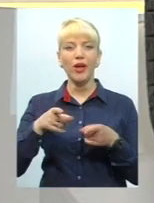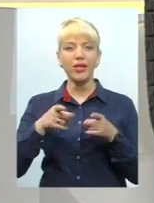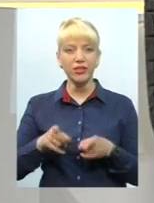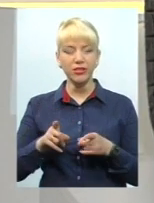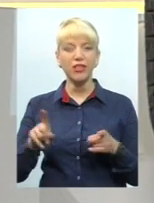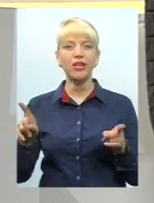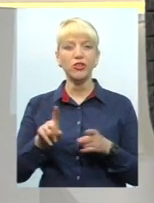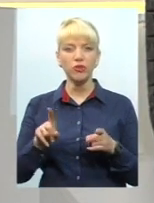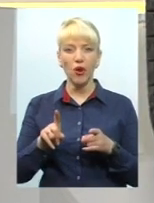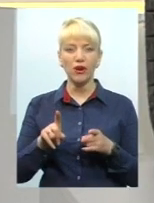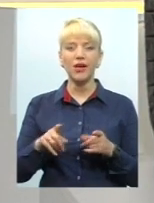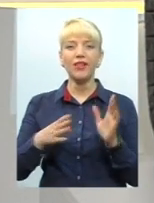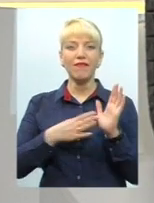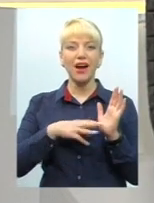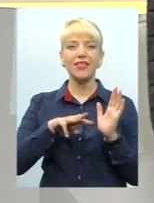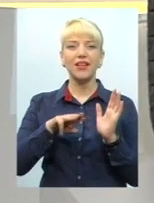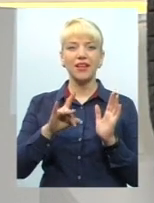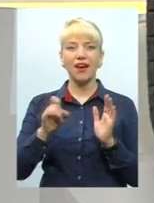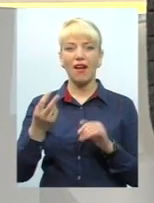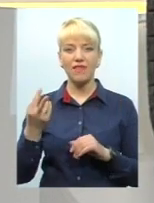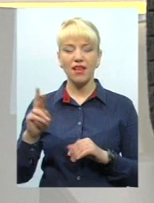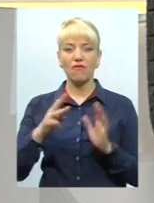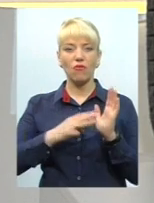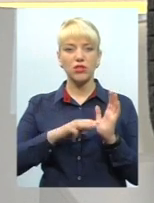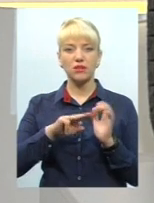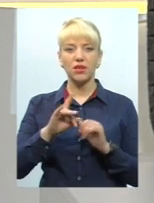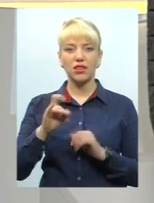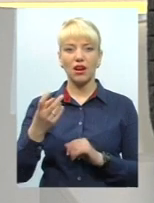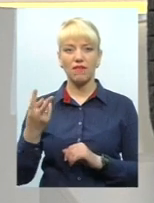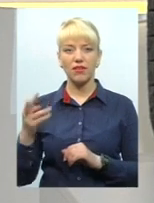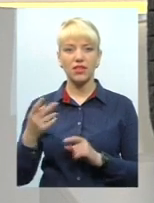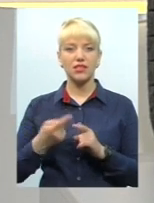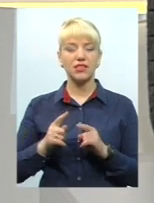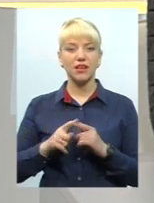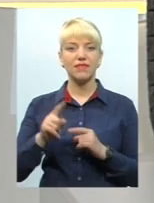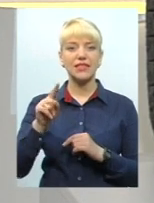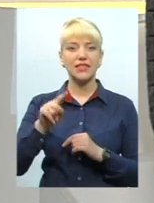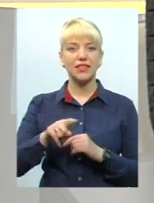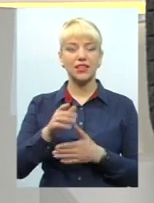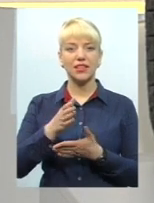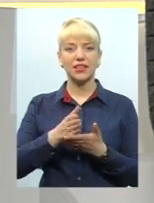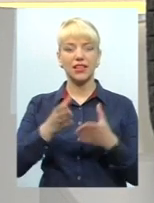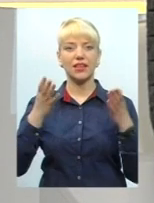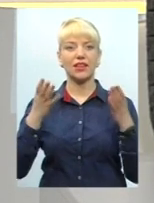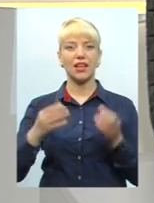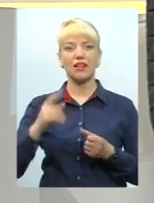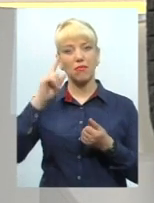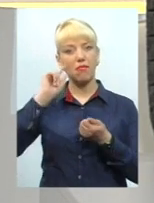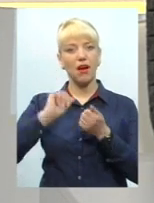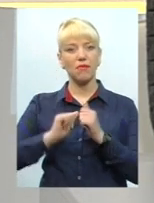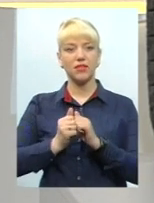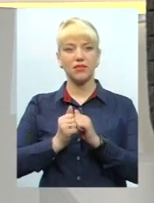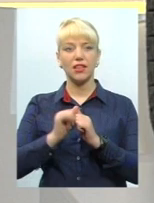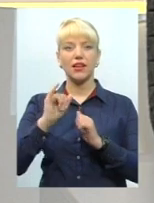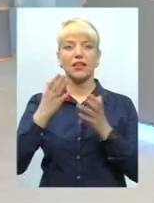що 9 травня, 8 травня в Україні це все-таки є днем пам'яті і